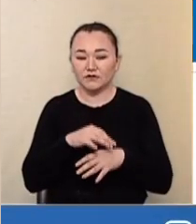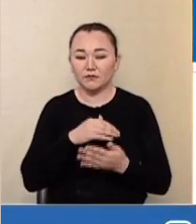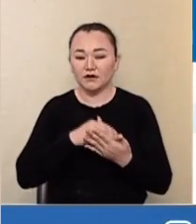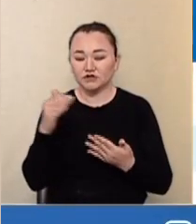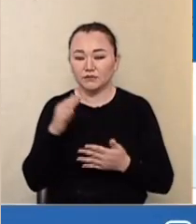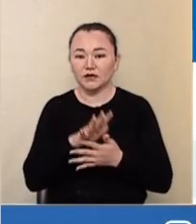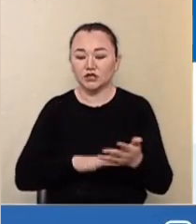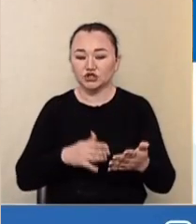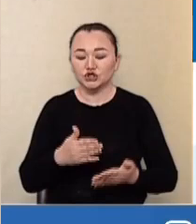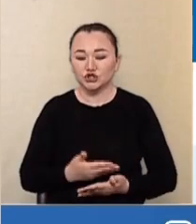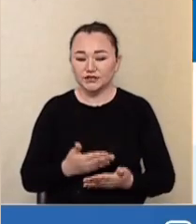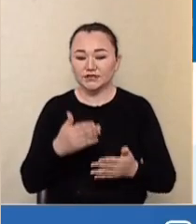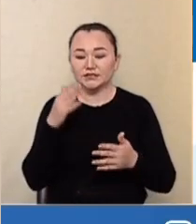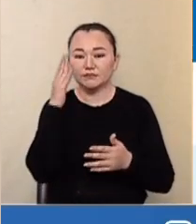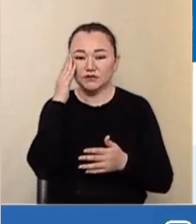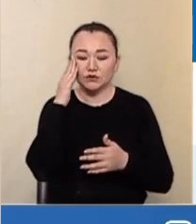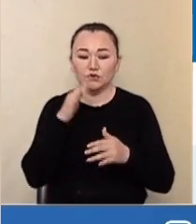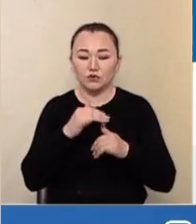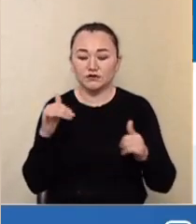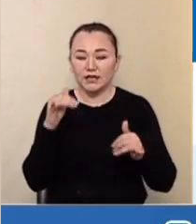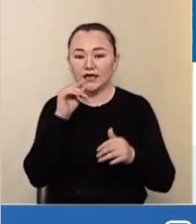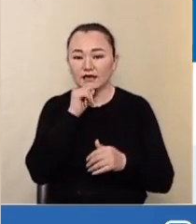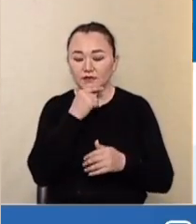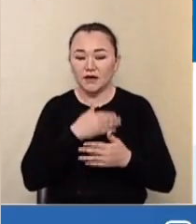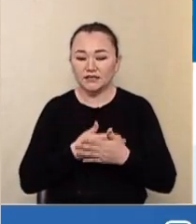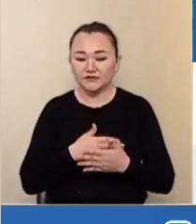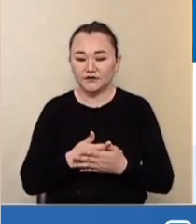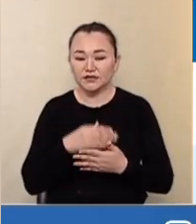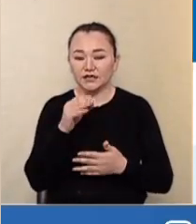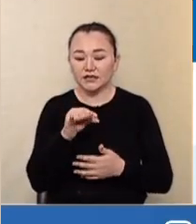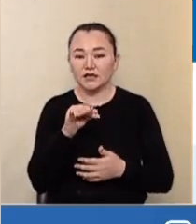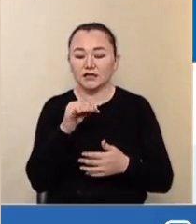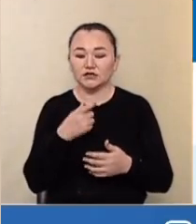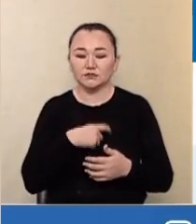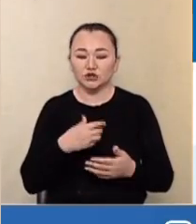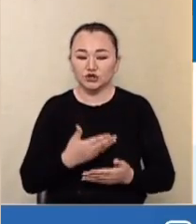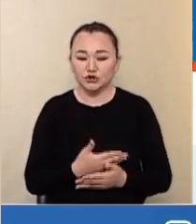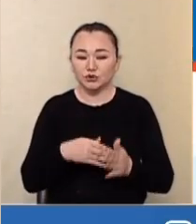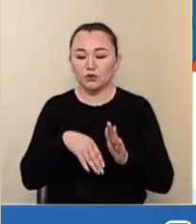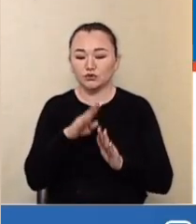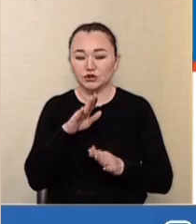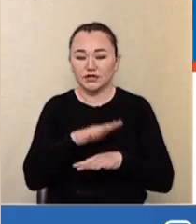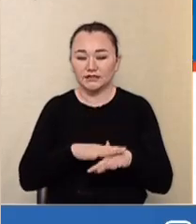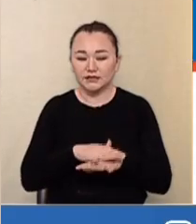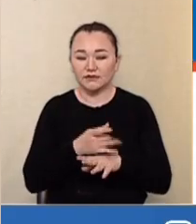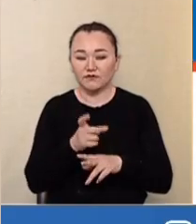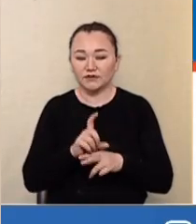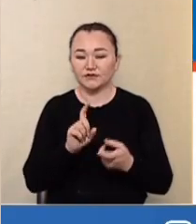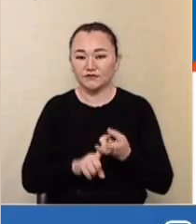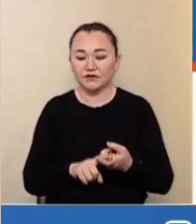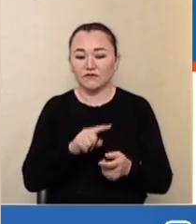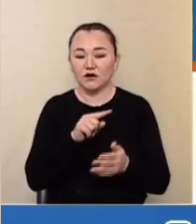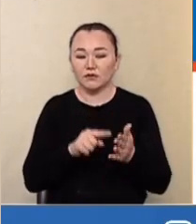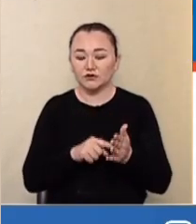повышение продолжительности жизни способствует росту экономической активности и благосостояния населения. В этой связи